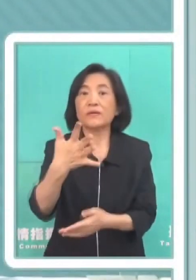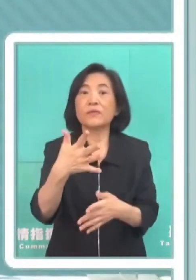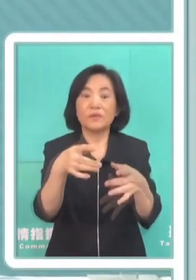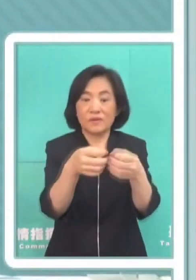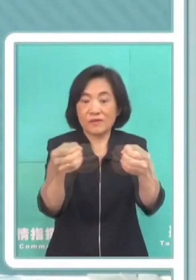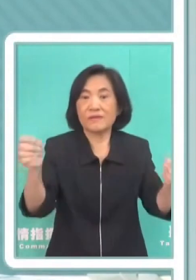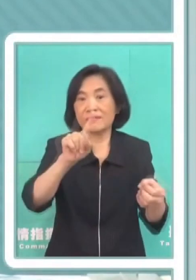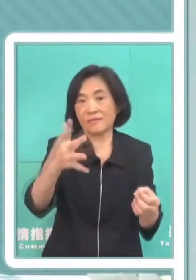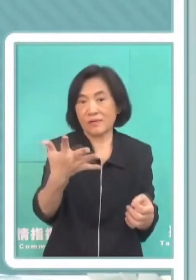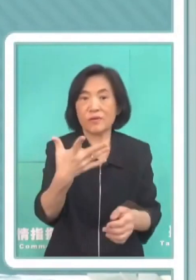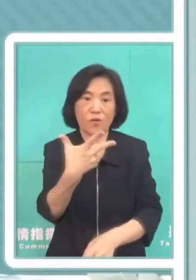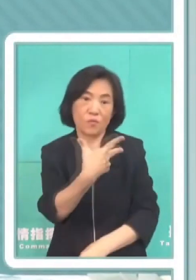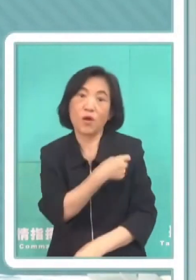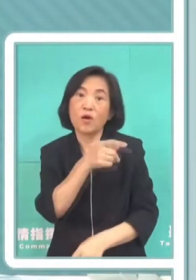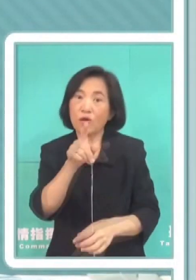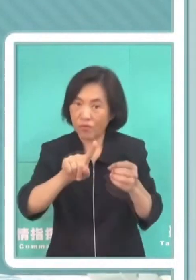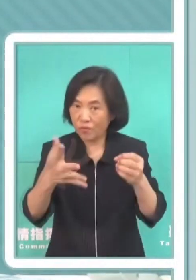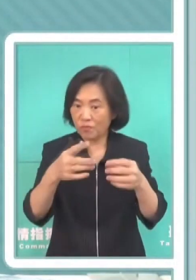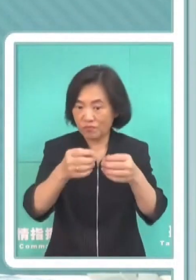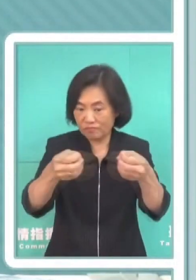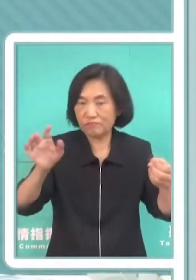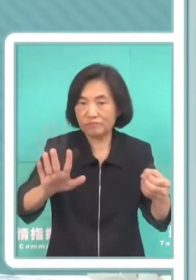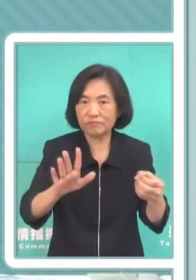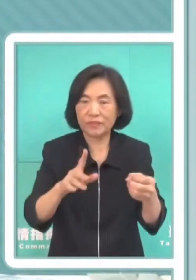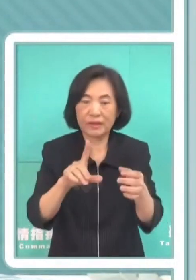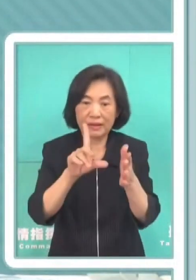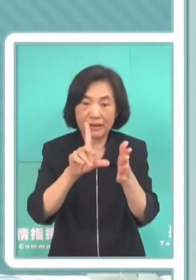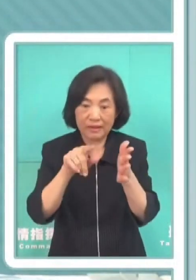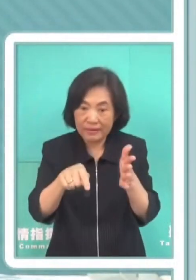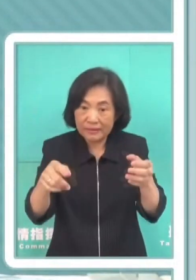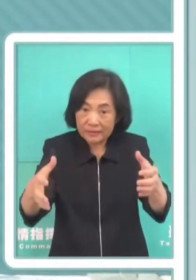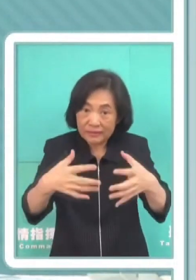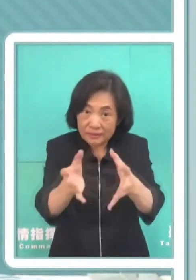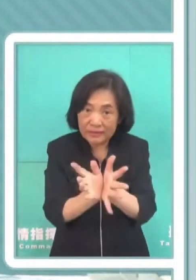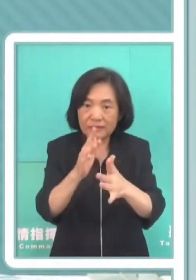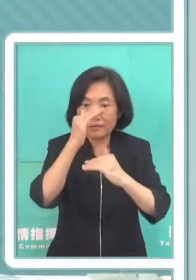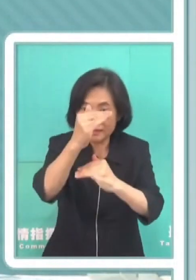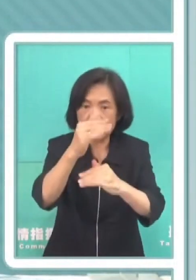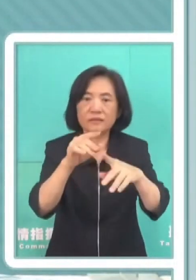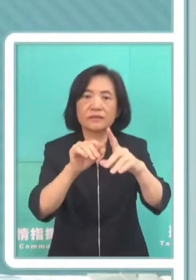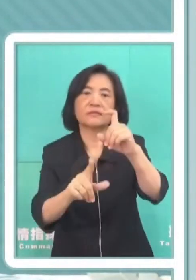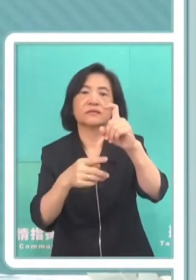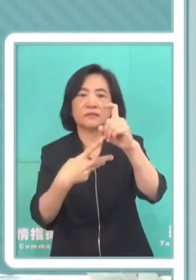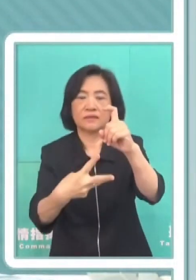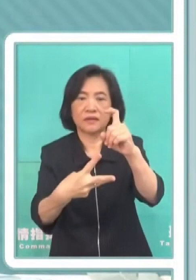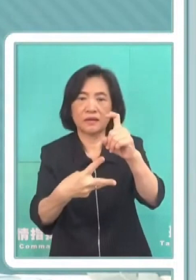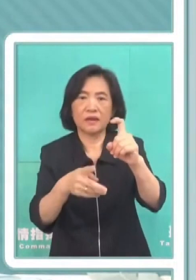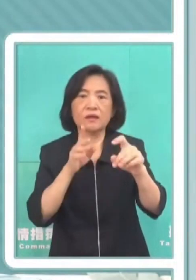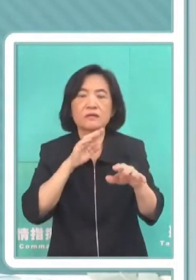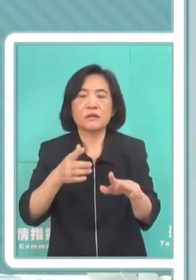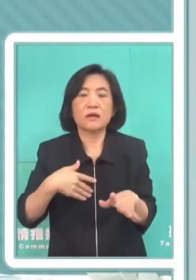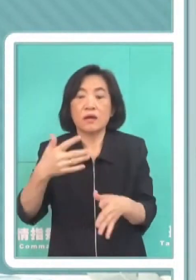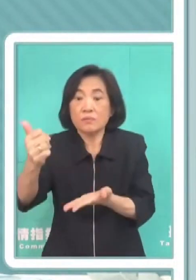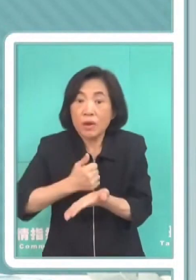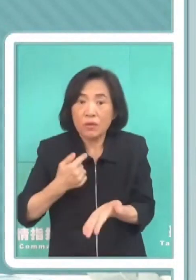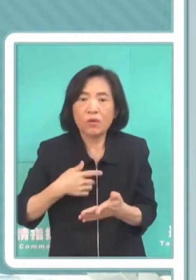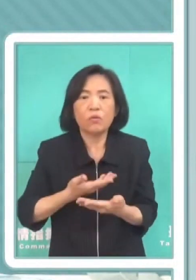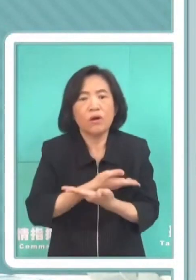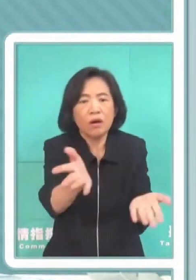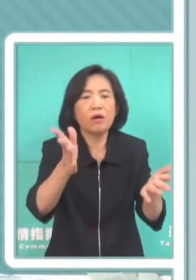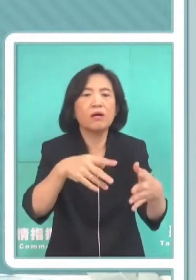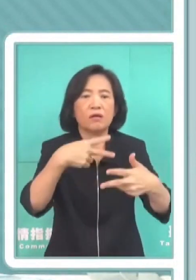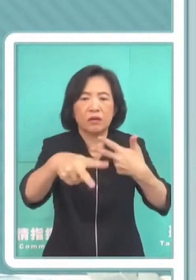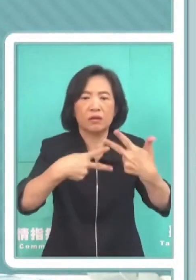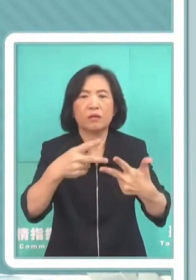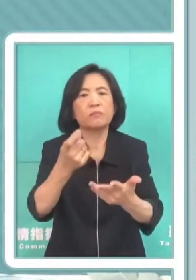1500瓶哦的疫苗，那到期日是10月3号了，所以拨下来就只有2个礼拜的时间可以打。